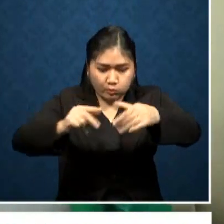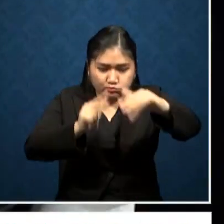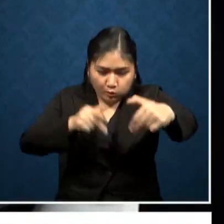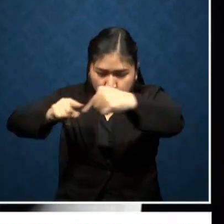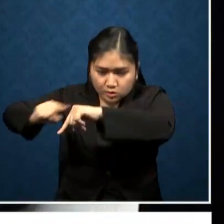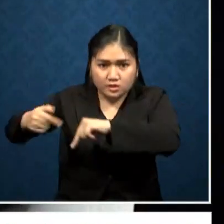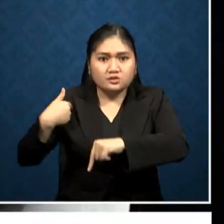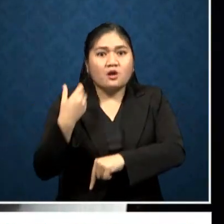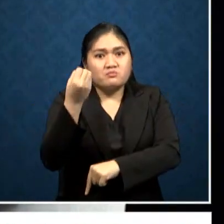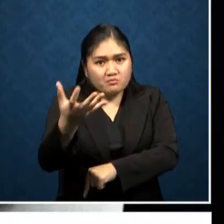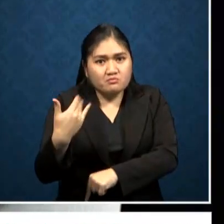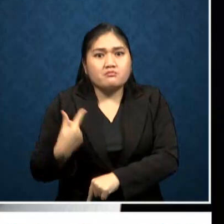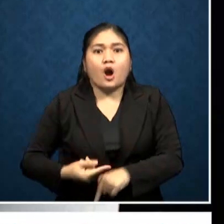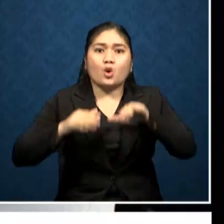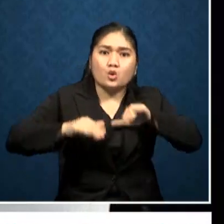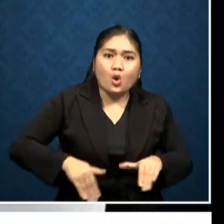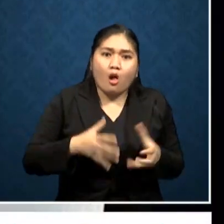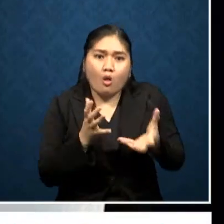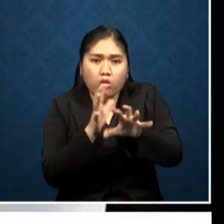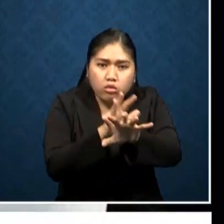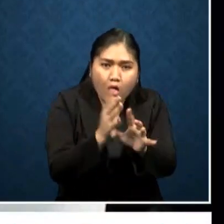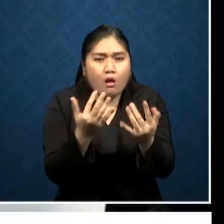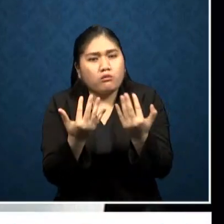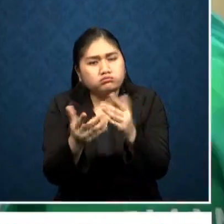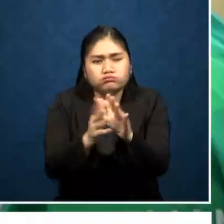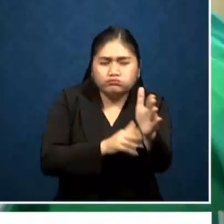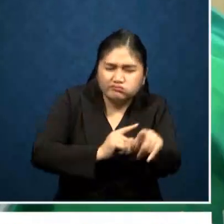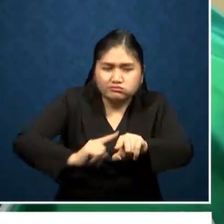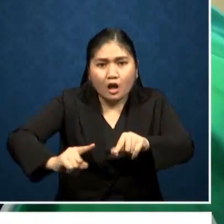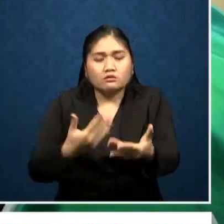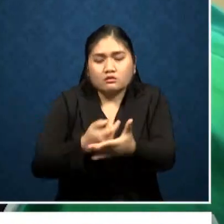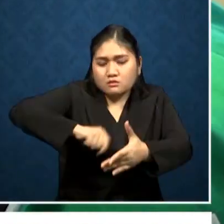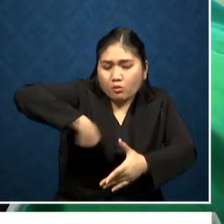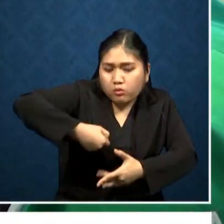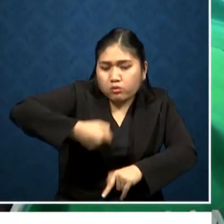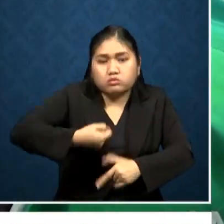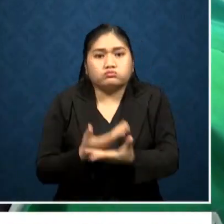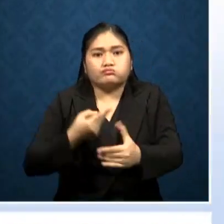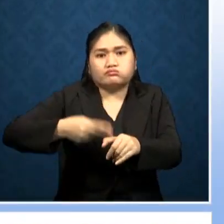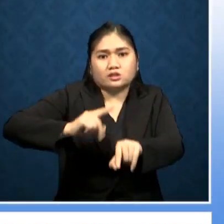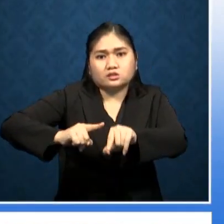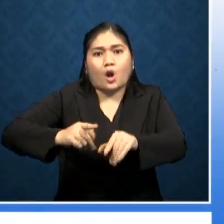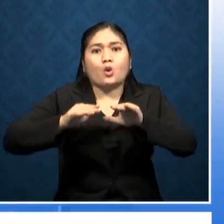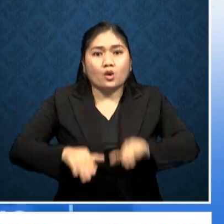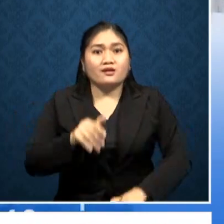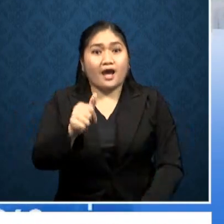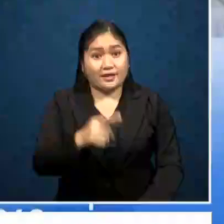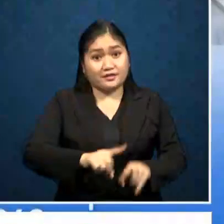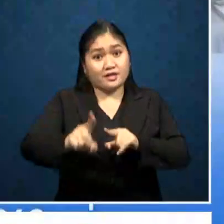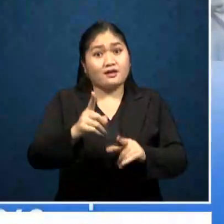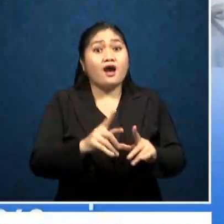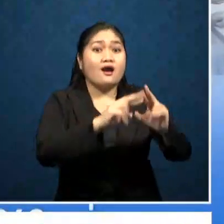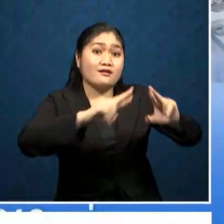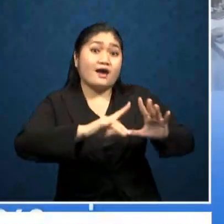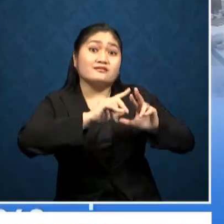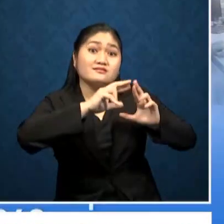ขึ้นเพื่ลความแรอัด ลดการรอคอยและลดคาใช้ใจในการเดินทาง1. รับยาทิร้าน